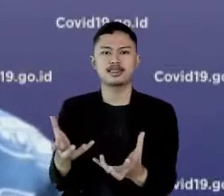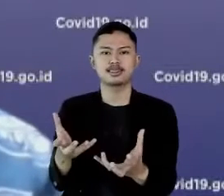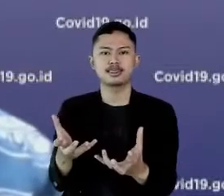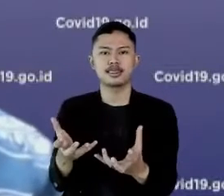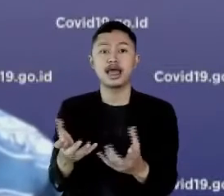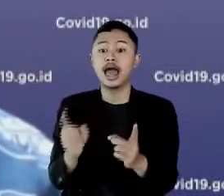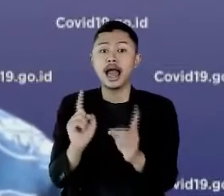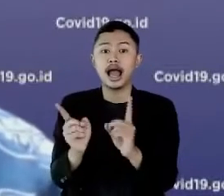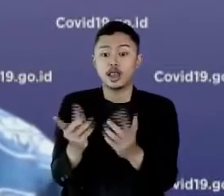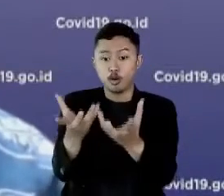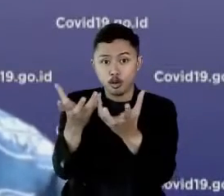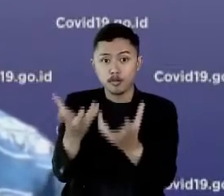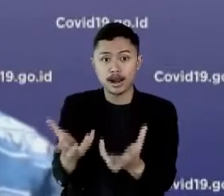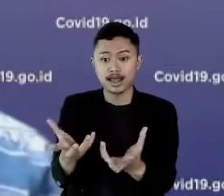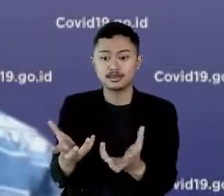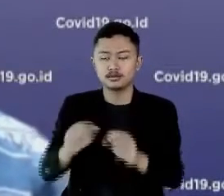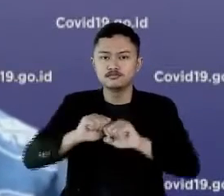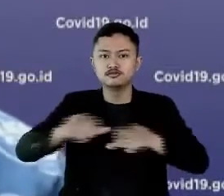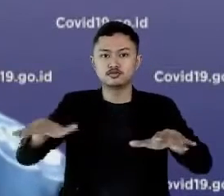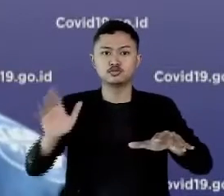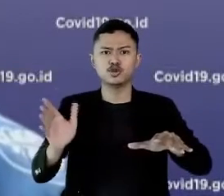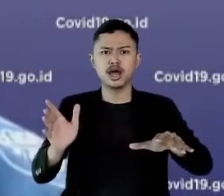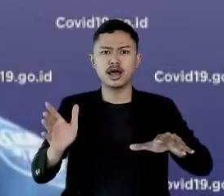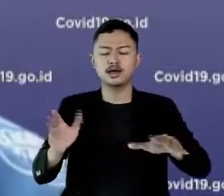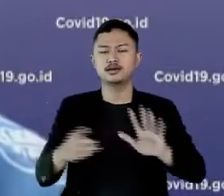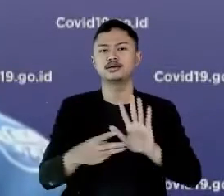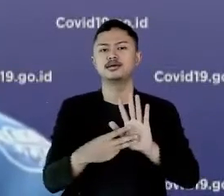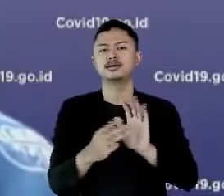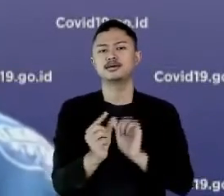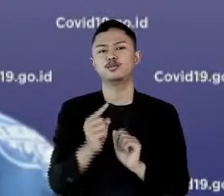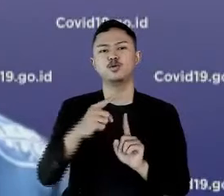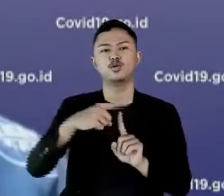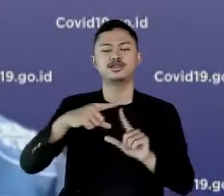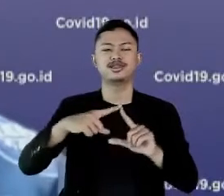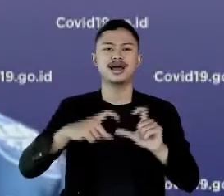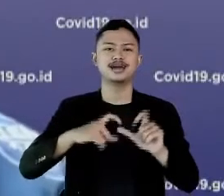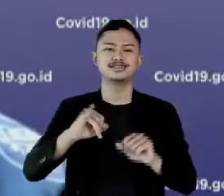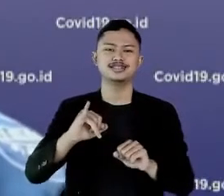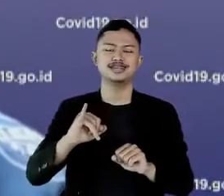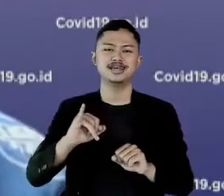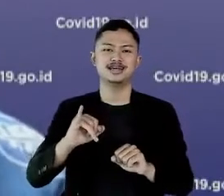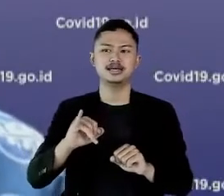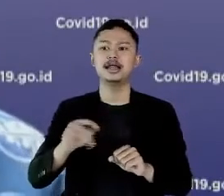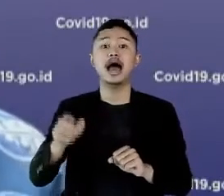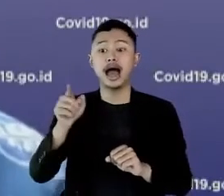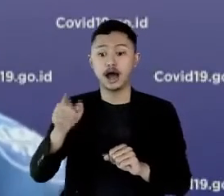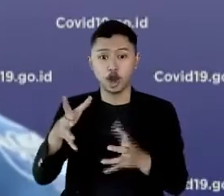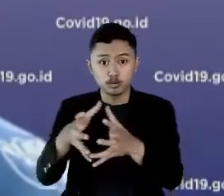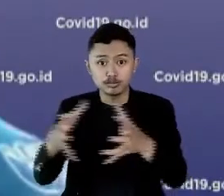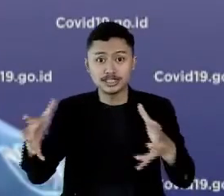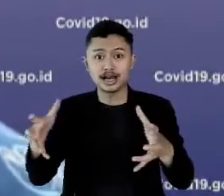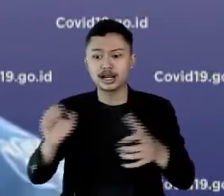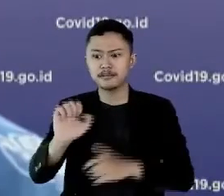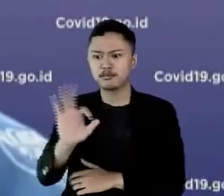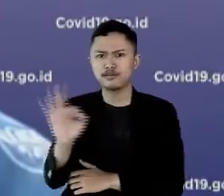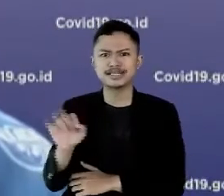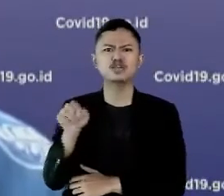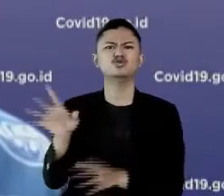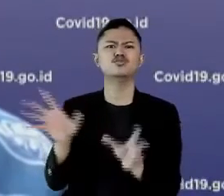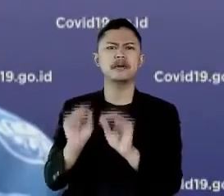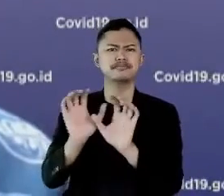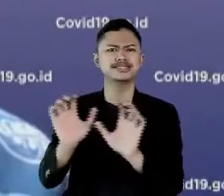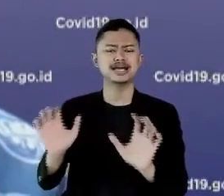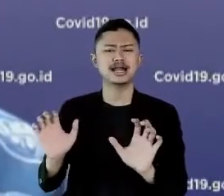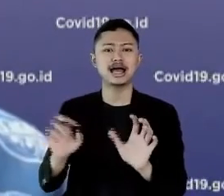bisa terjadi juga mutasi. Kalau mutasi ini merepotkan, karena bahkan yang sudah divaksin pun nanti bisa terkena juga ya.